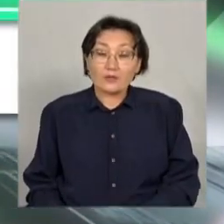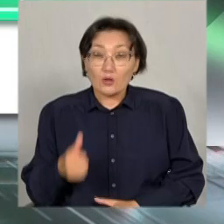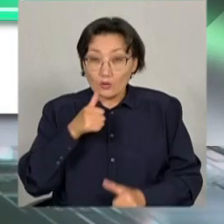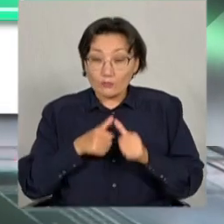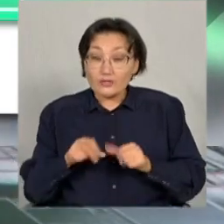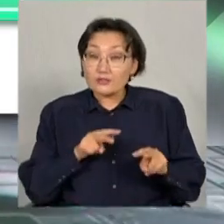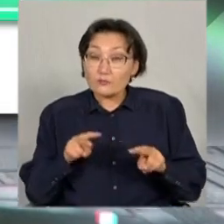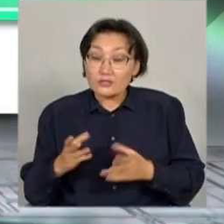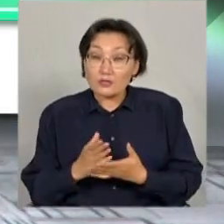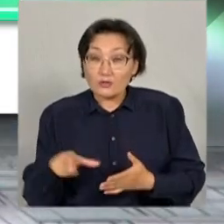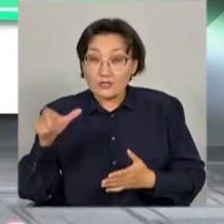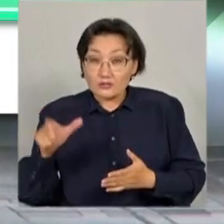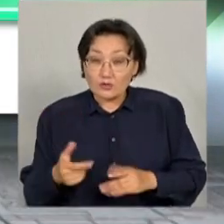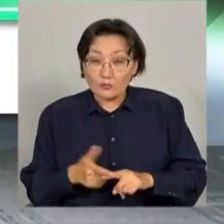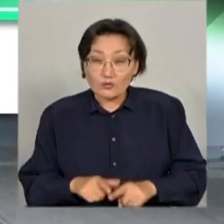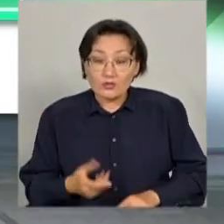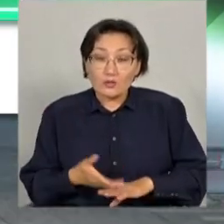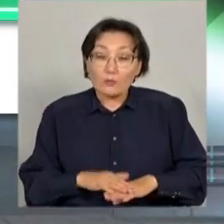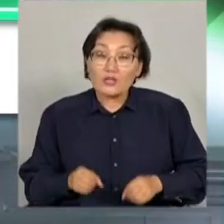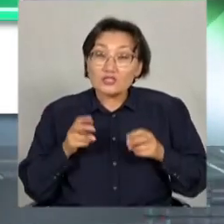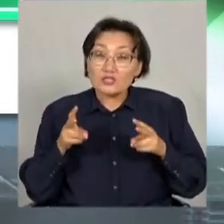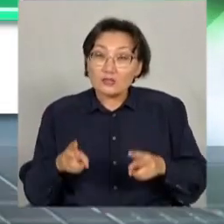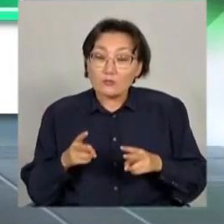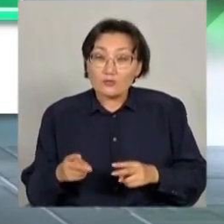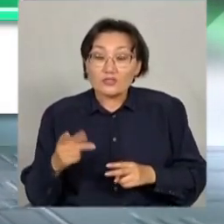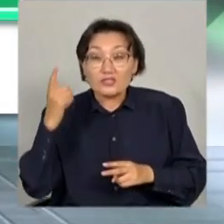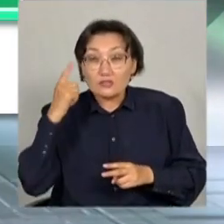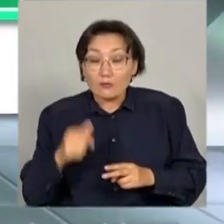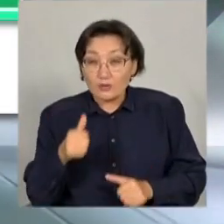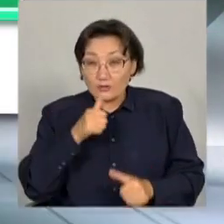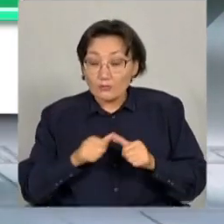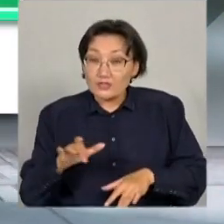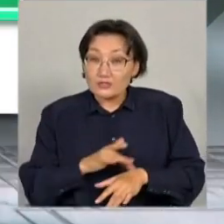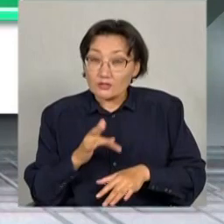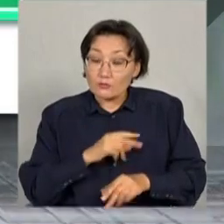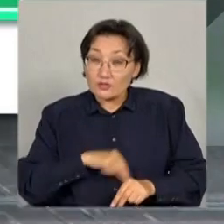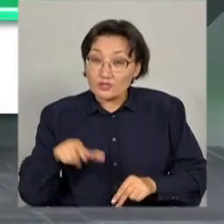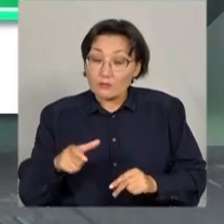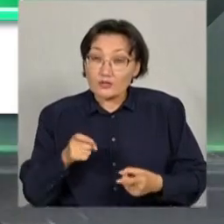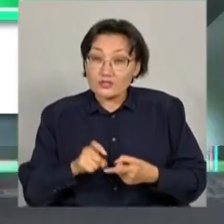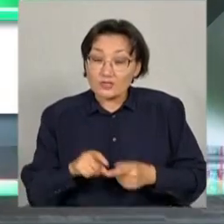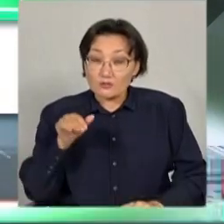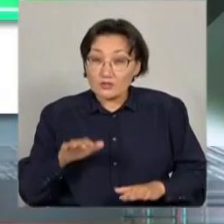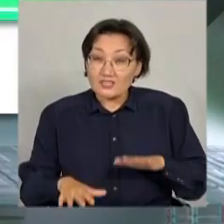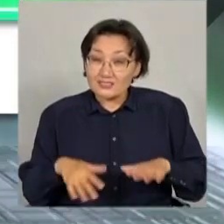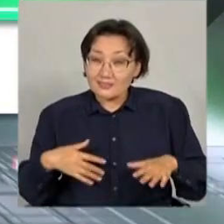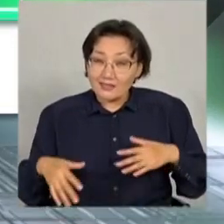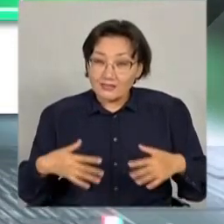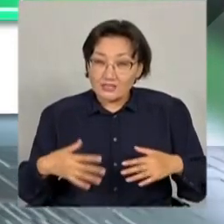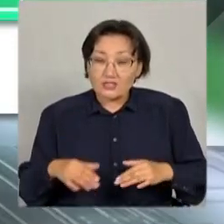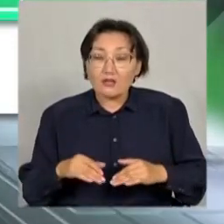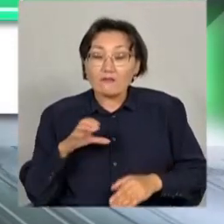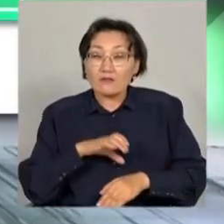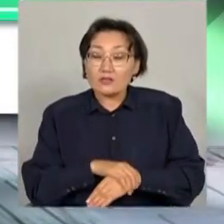Пробациялық бақылауда болған азамат аса ауыр қылмыс жасағанын ескере отырып, пробация қызметінің қызметкерлеріне қатысты салғырттық фактісі бойынша сотқа